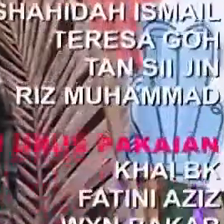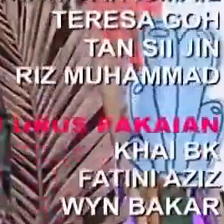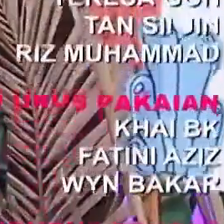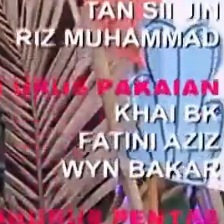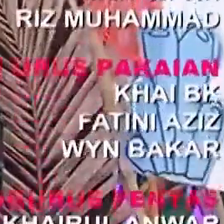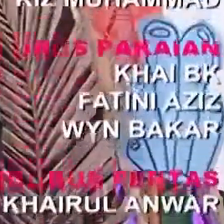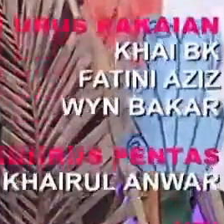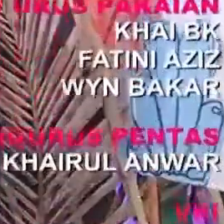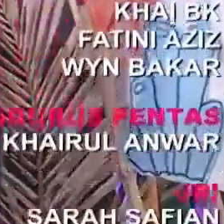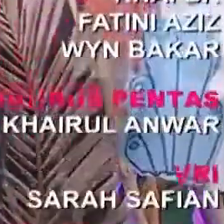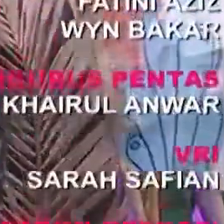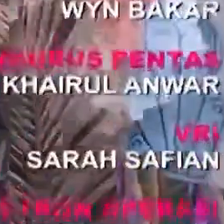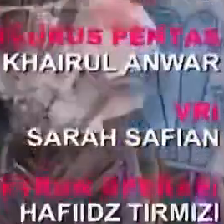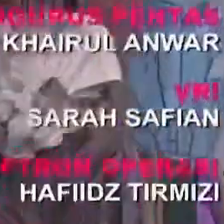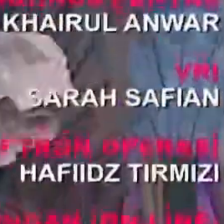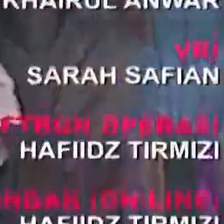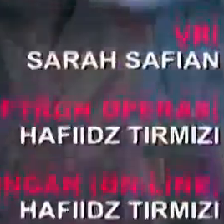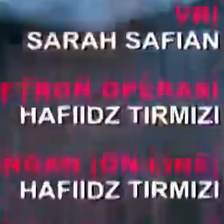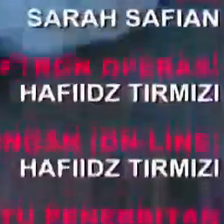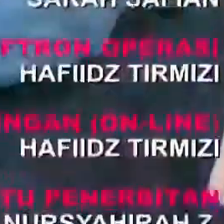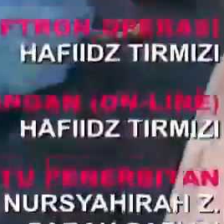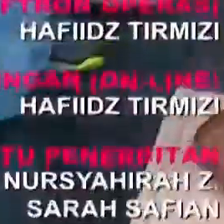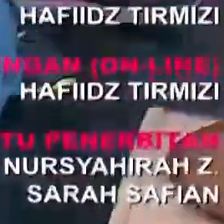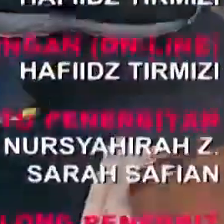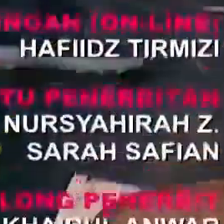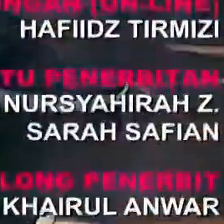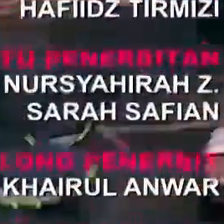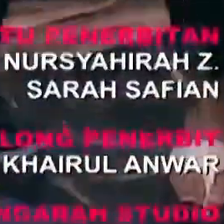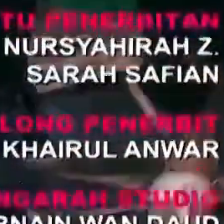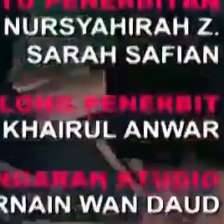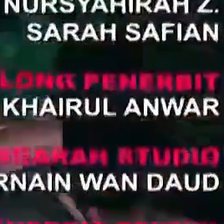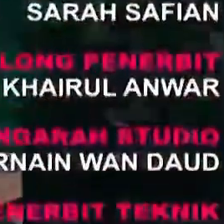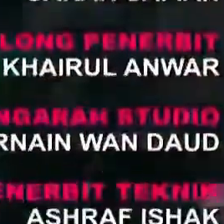biru hijau dan ular